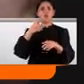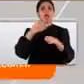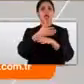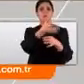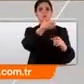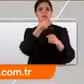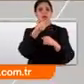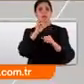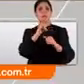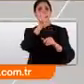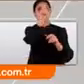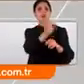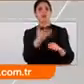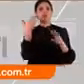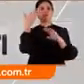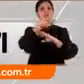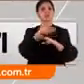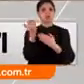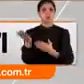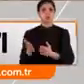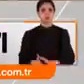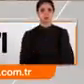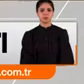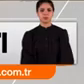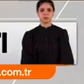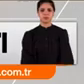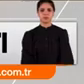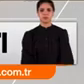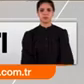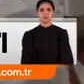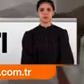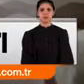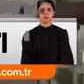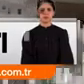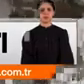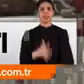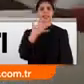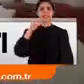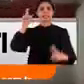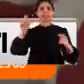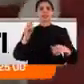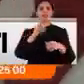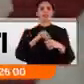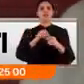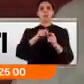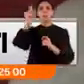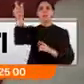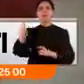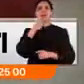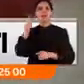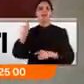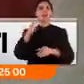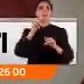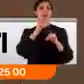aldı. Gördünüz mü içinden çıkanı? Bakkal da onayladı. Kimden aldığını teyit ettim. Denizli'de Bilal Türkaslan iş dönüşü bakkaldan